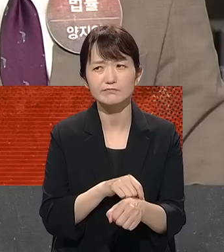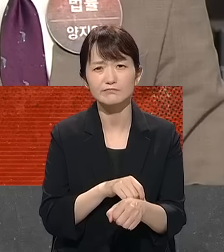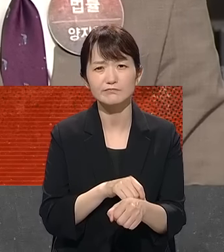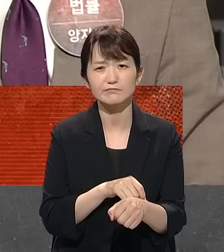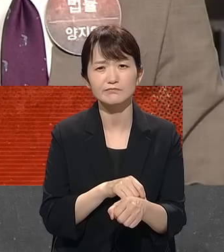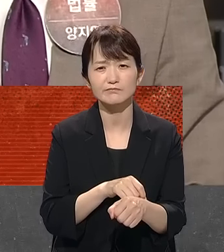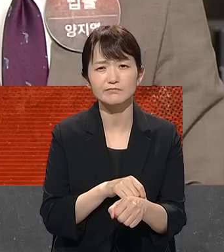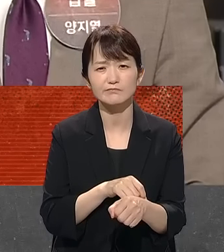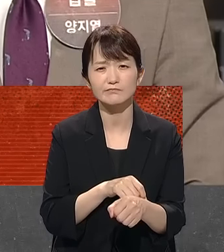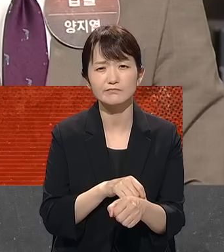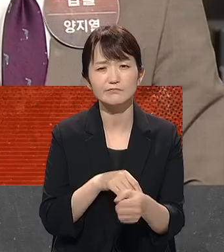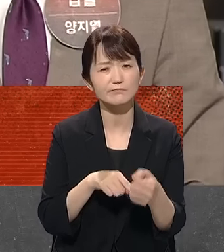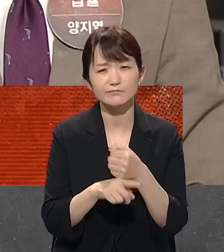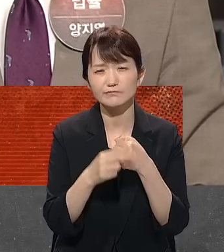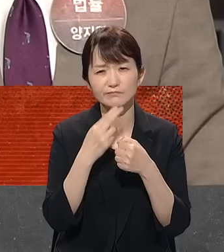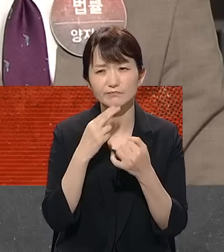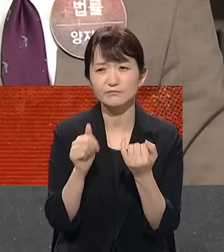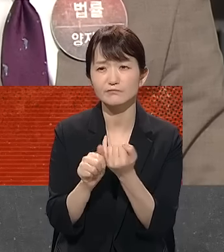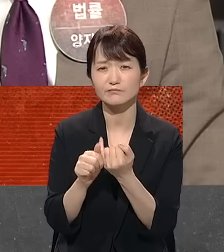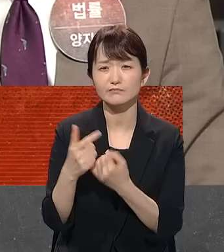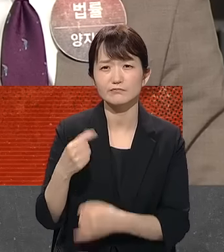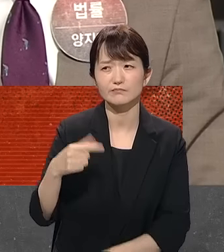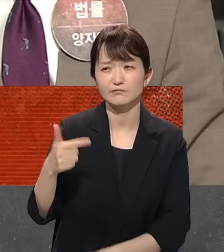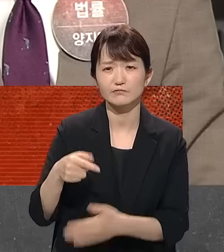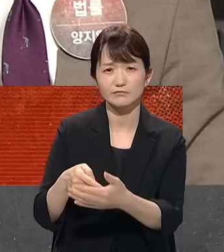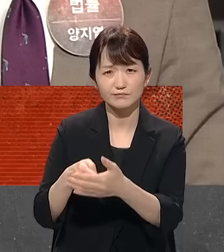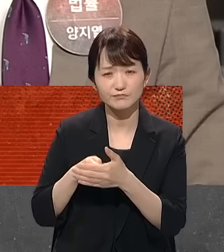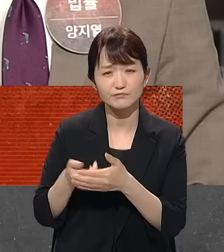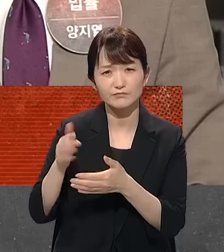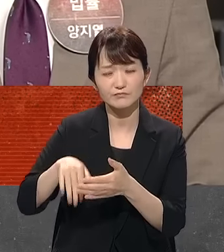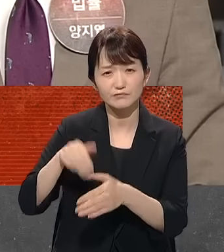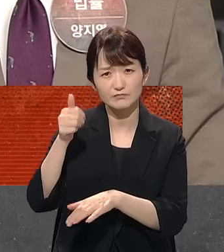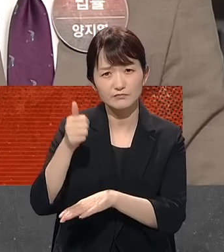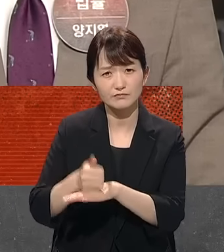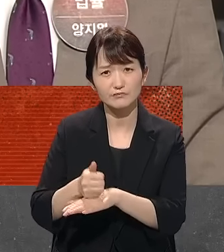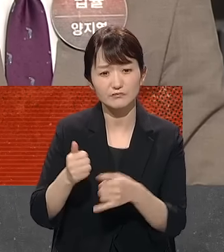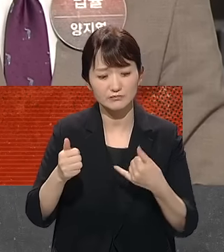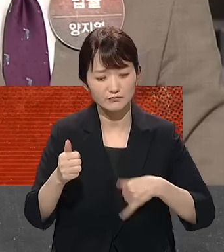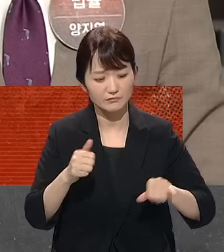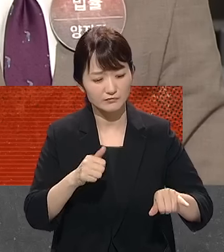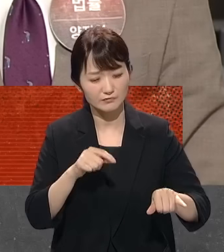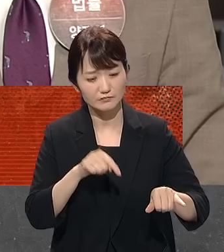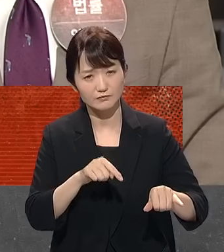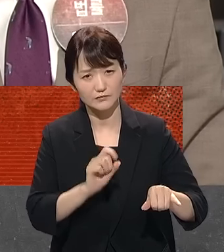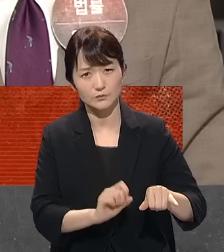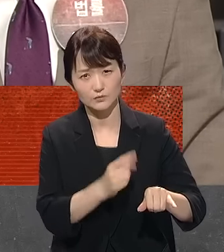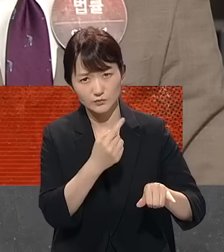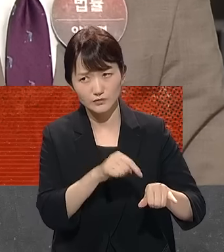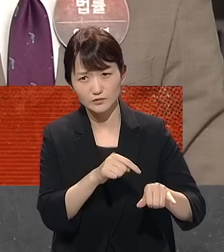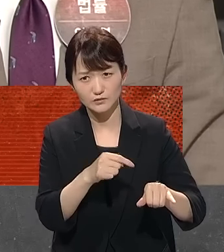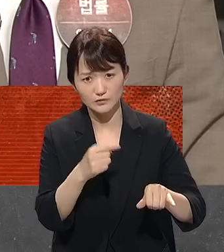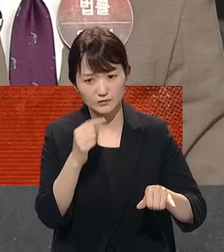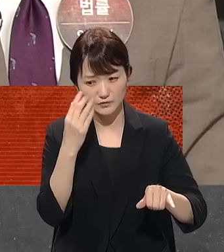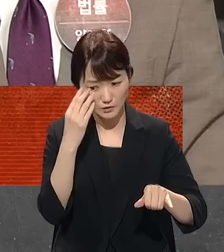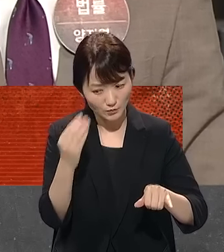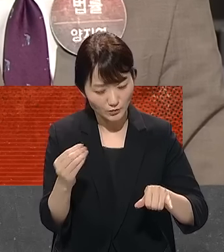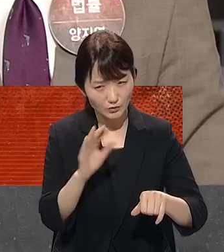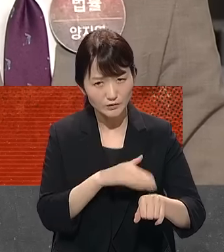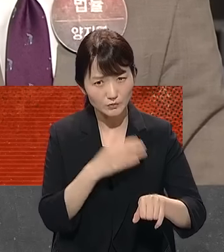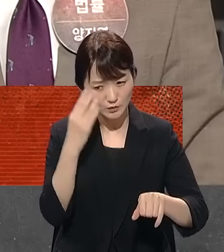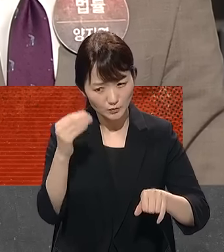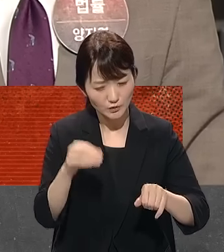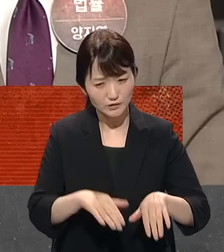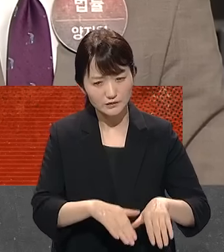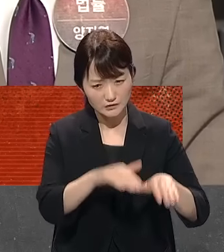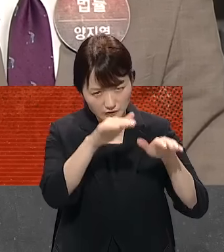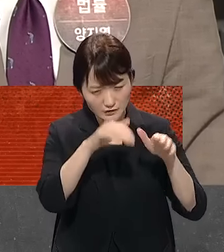사연이 없는 한이 부부는 6 6,000원을 아꼈지만 나중에 아이들 때문에 그 아이들이 보고 잘못 보고 배운 것 때문에